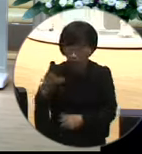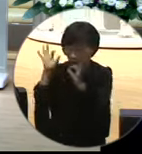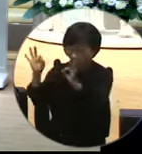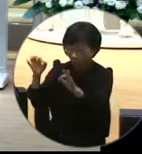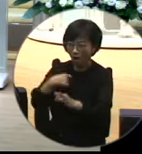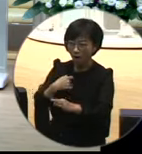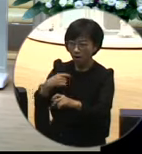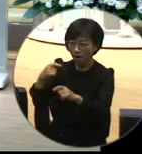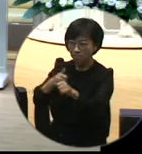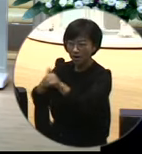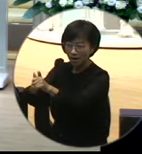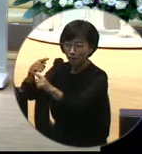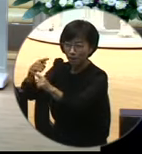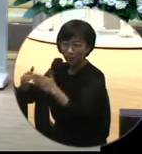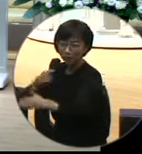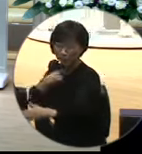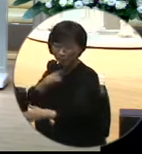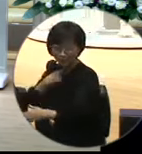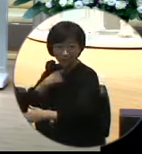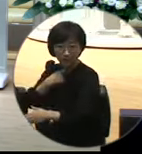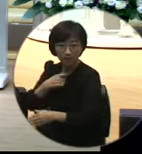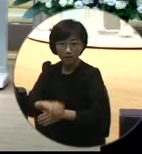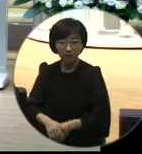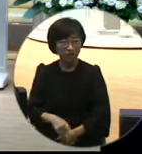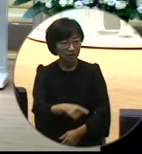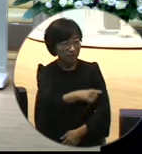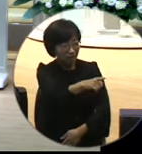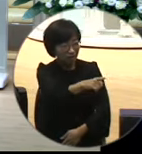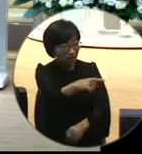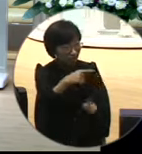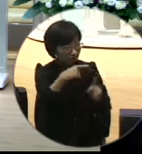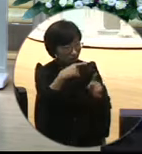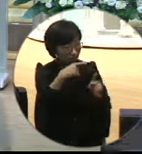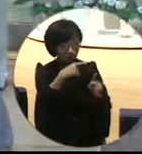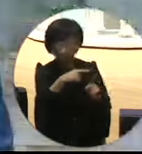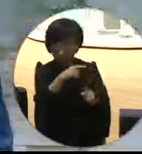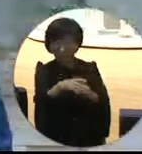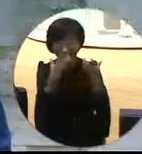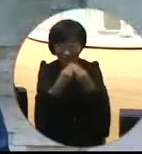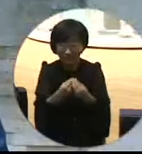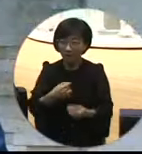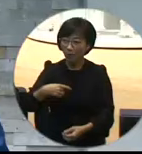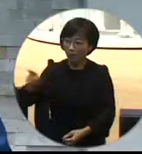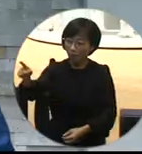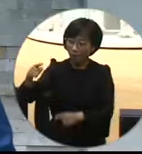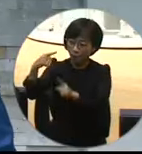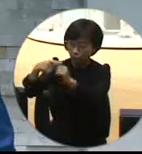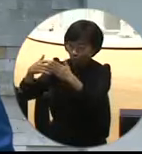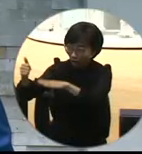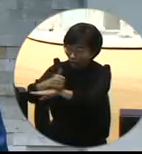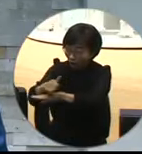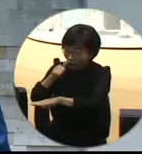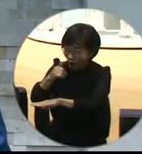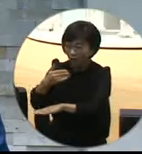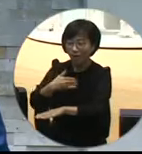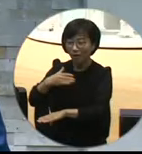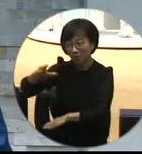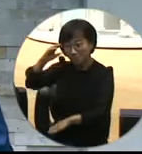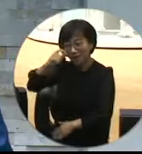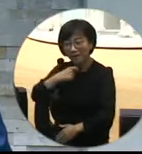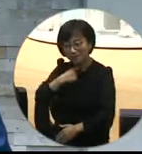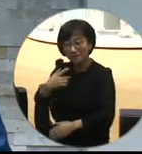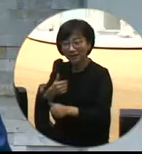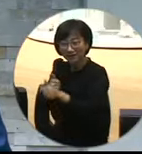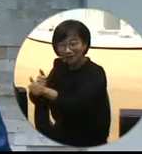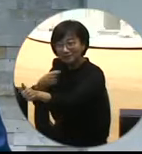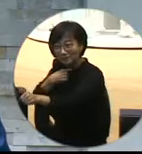생겨야 돼. 아, 저 사람 교회 나가니까 저 사람처럼 나도 멋있는 삶을 살고 싶어. 교회 나가고